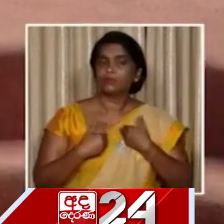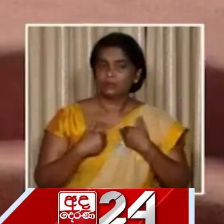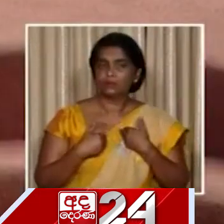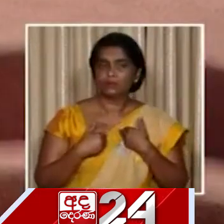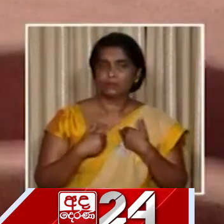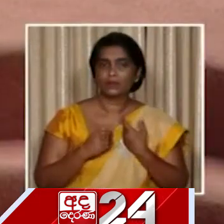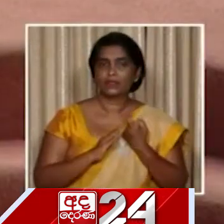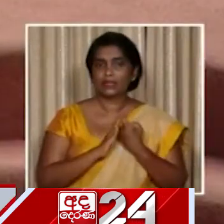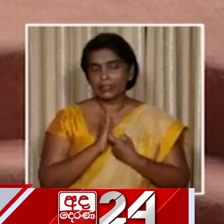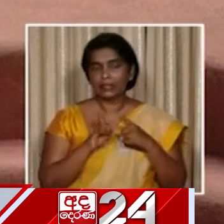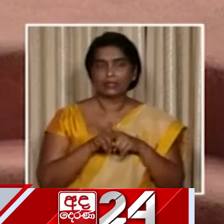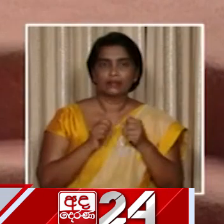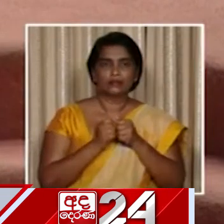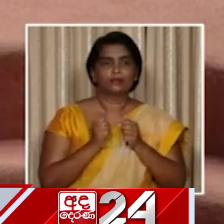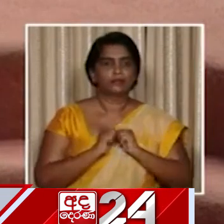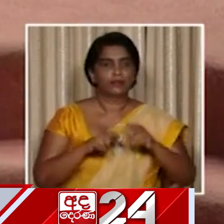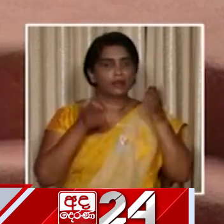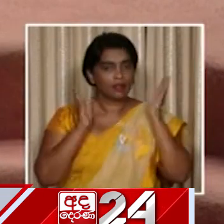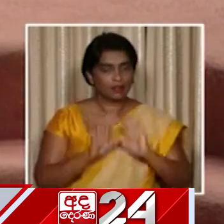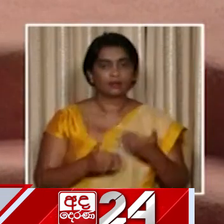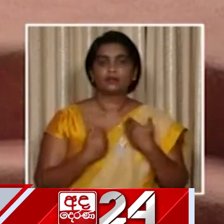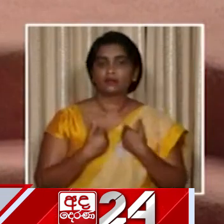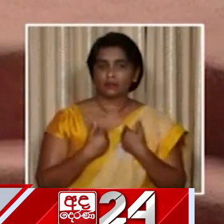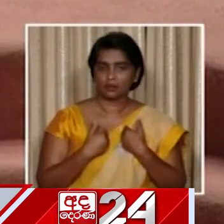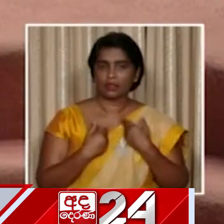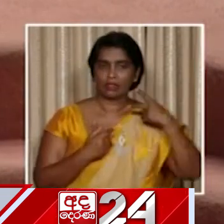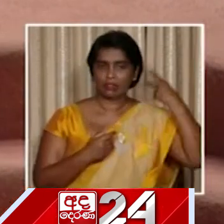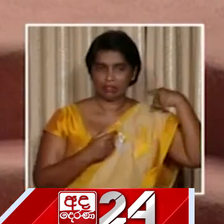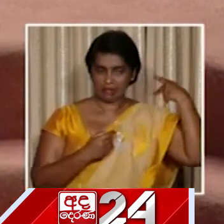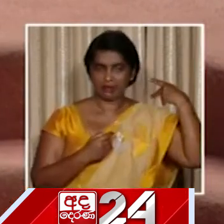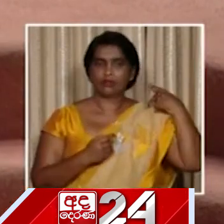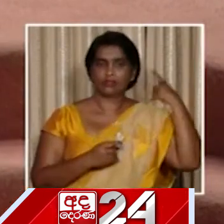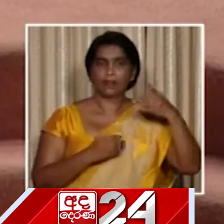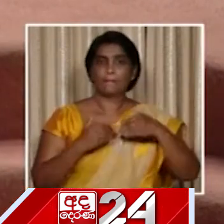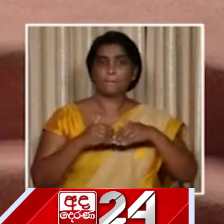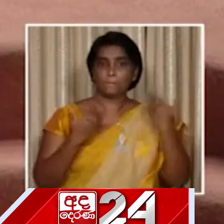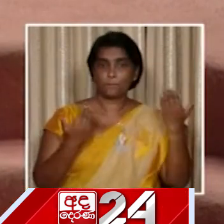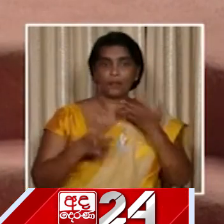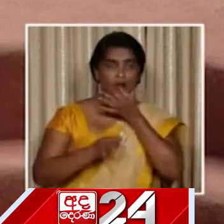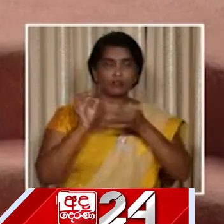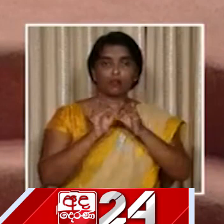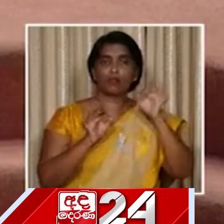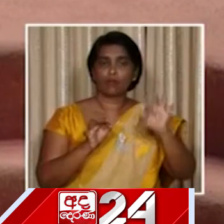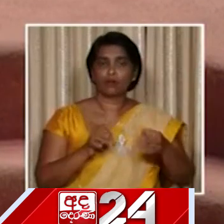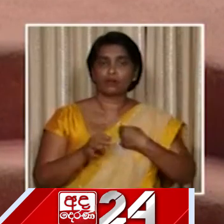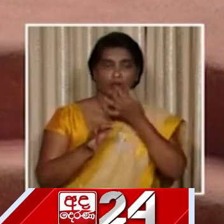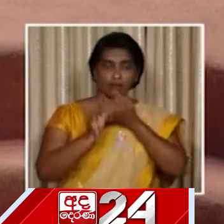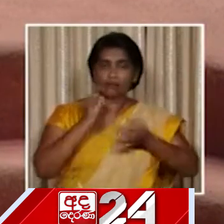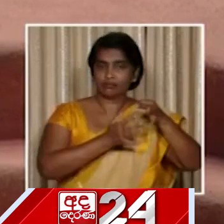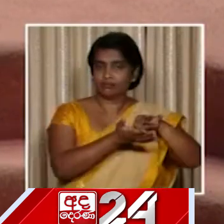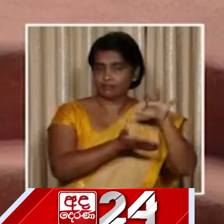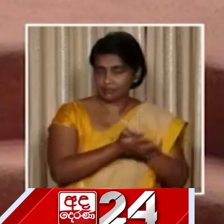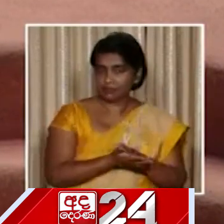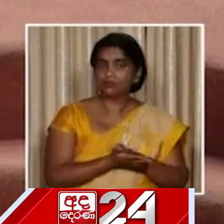විදියට නීත්‍ය අනුකූලව මේ කටයුතු කරන්න ගියා. අවසානට මම දැන් දවස් දෙකකට කලින් ගියා පුවත්පත් පැමිණිලි මණ්ඩලයට මං කරපු පැමිණිල්ලට.